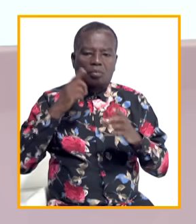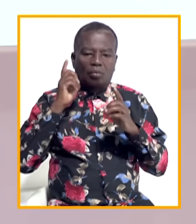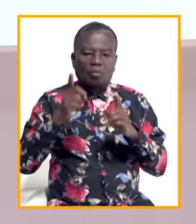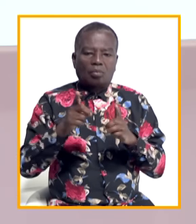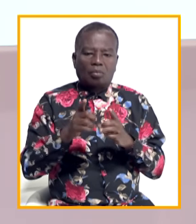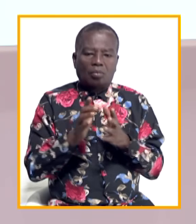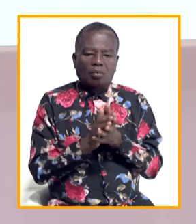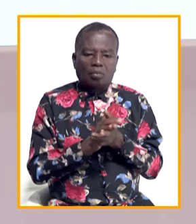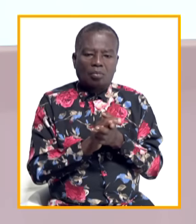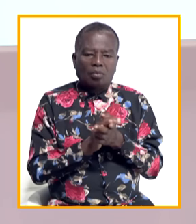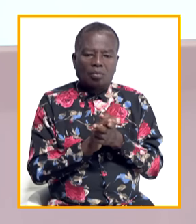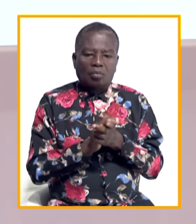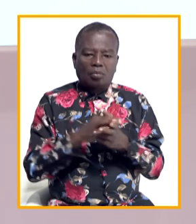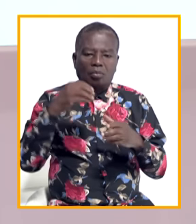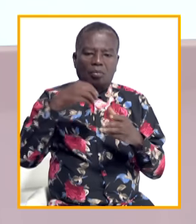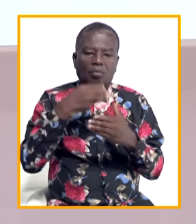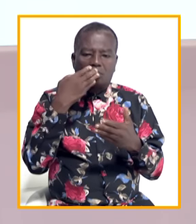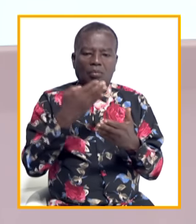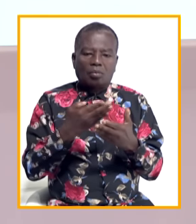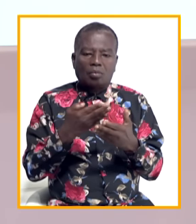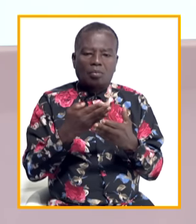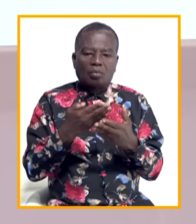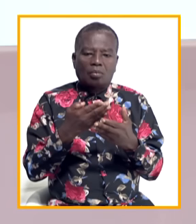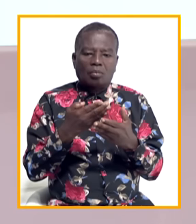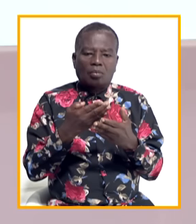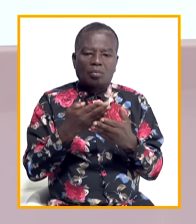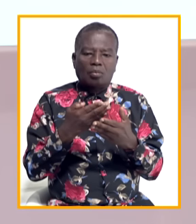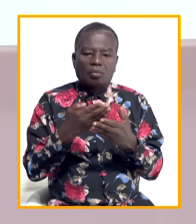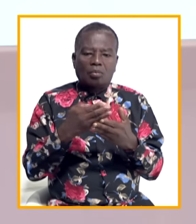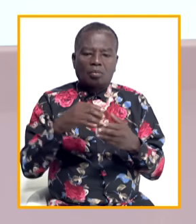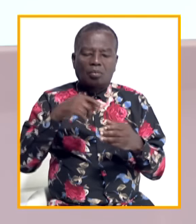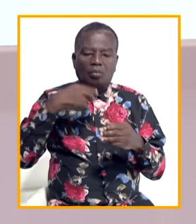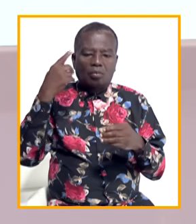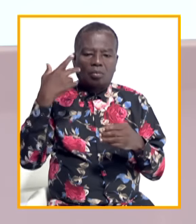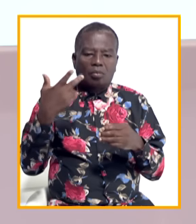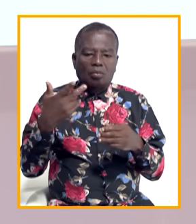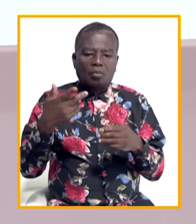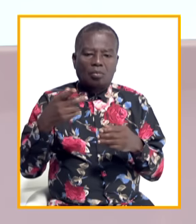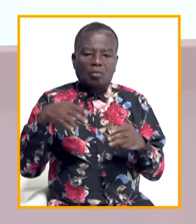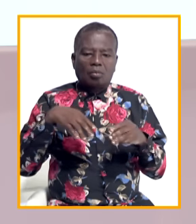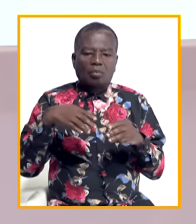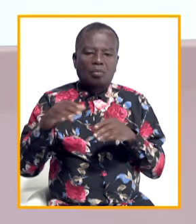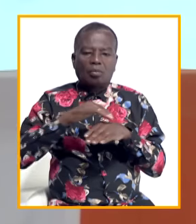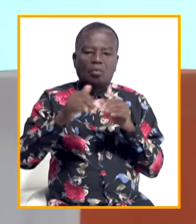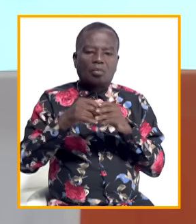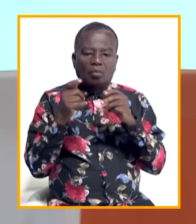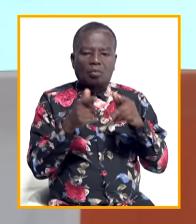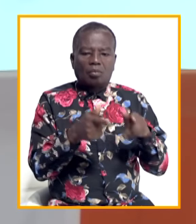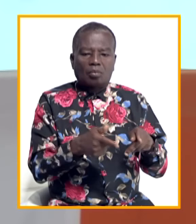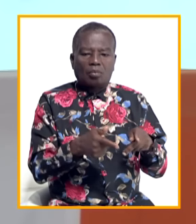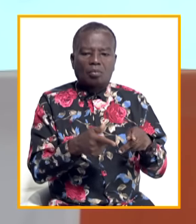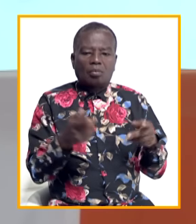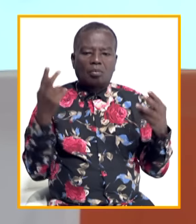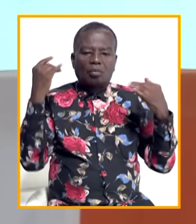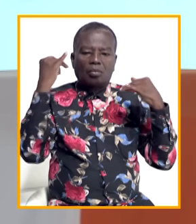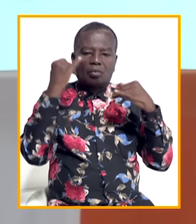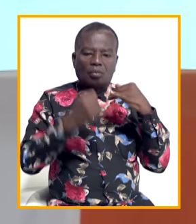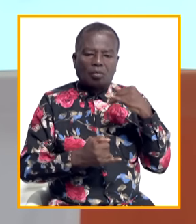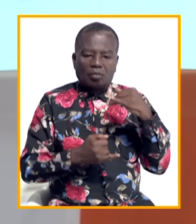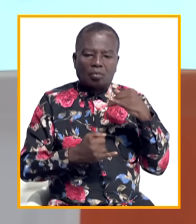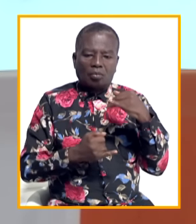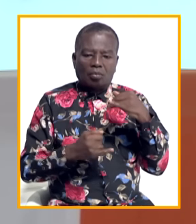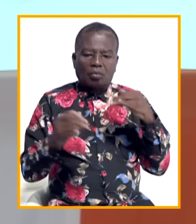et humilité dans les formes convenues, comme il le sied, tout en demeurant un humaniste. Au terme de son